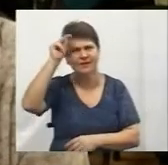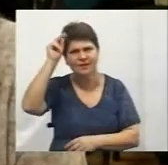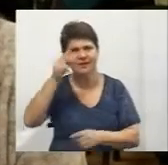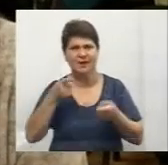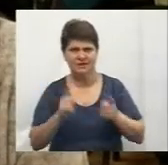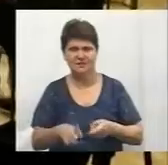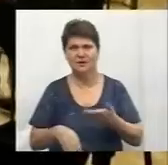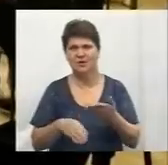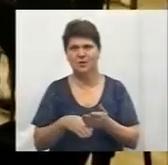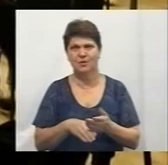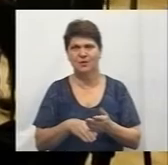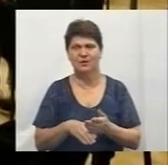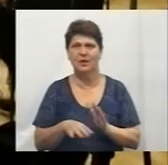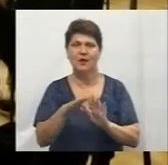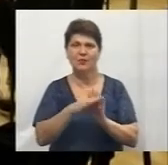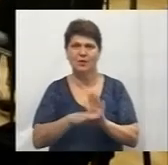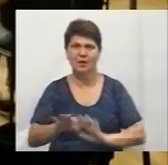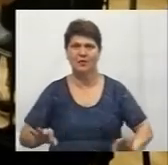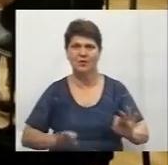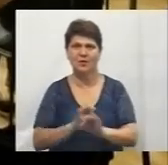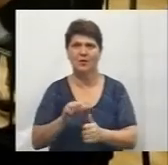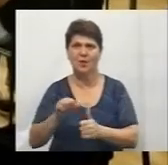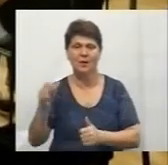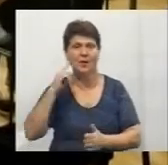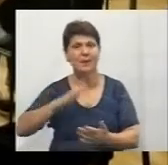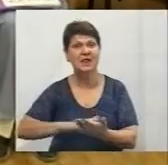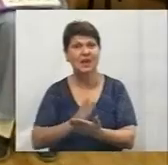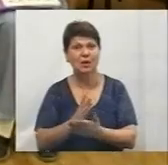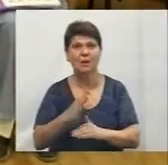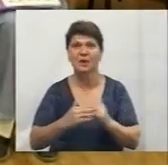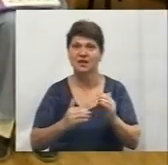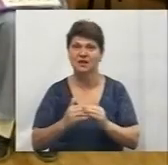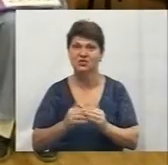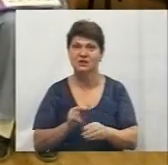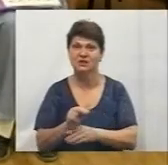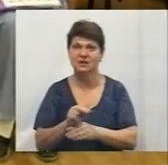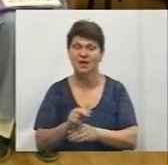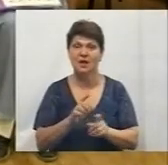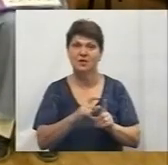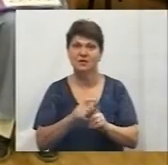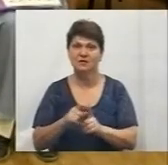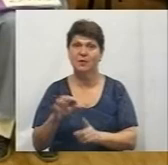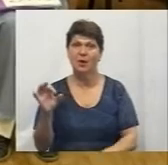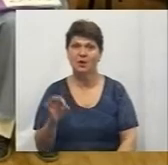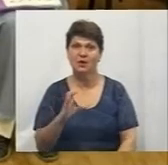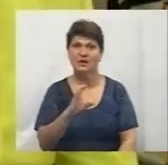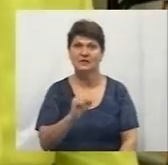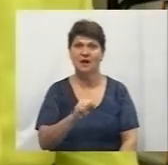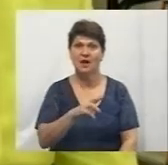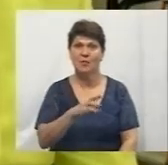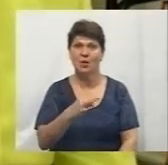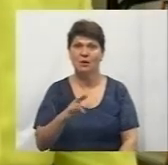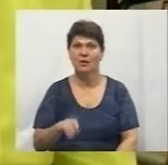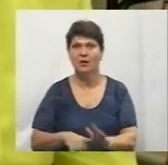дійсно допомогти. У рамках проєкту, окрім теорії, заплановані і практичні заняття. За словами Олесі Самойленко, розпочнуться